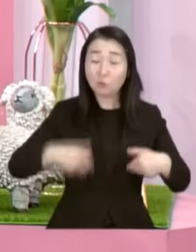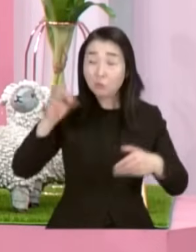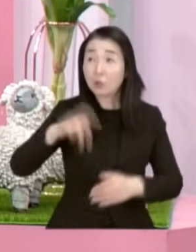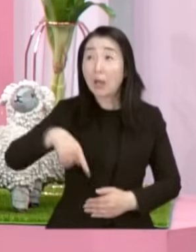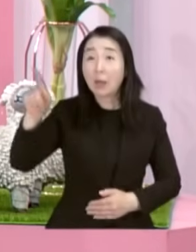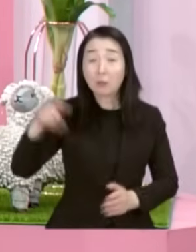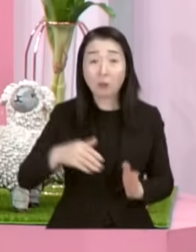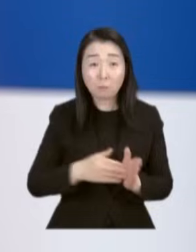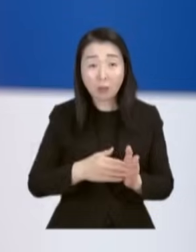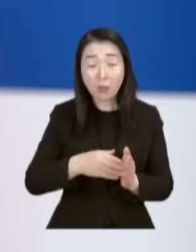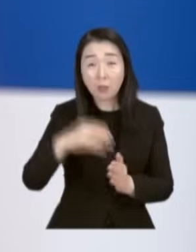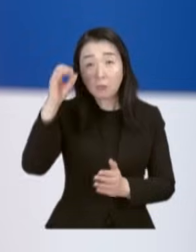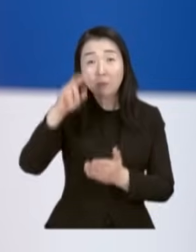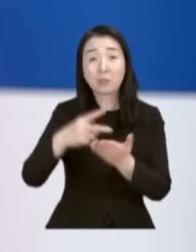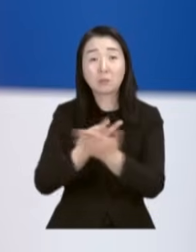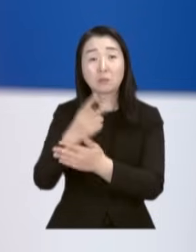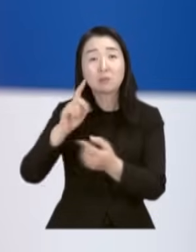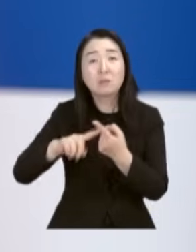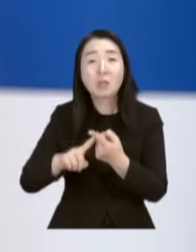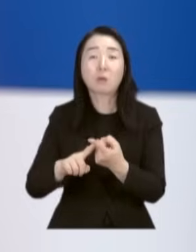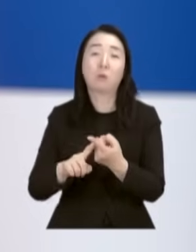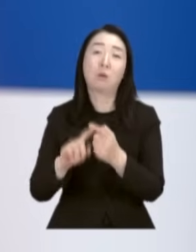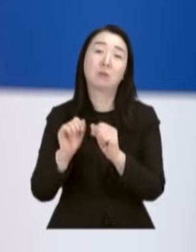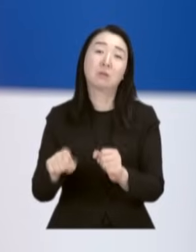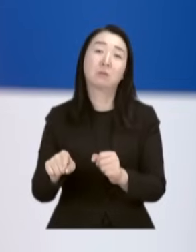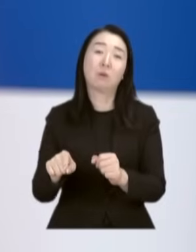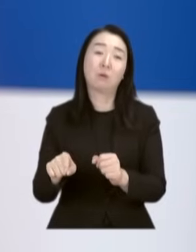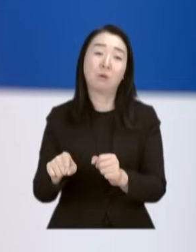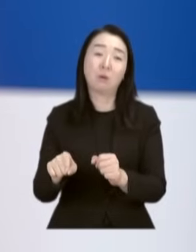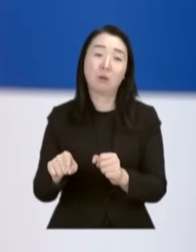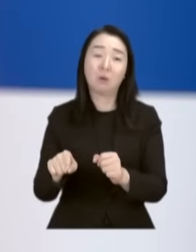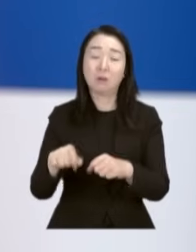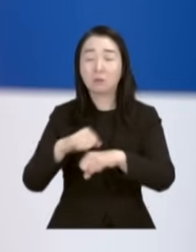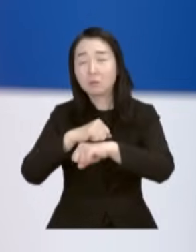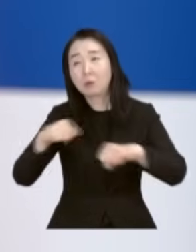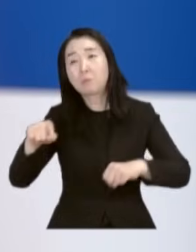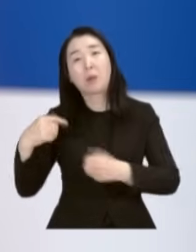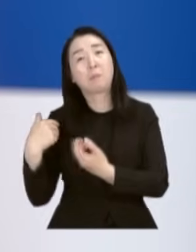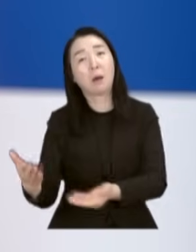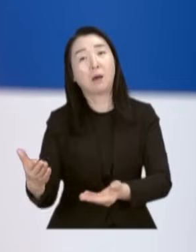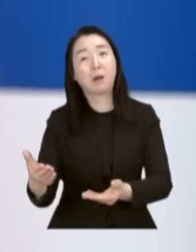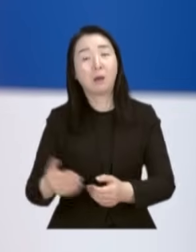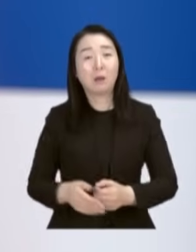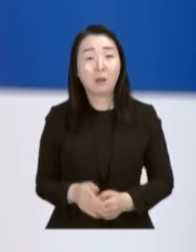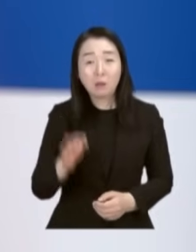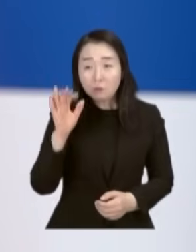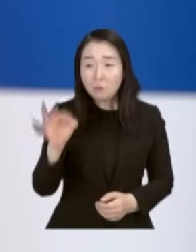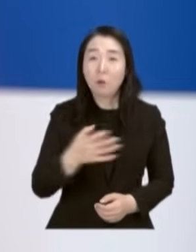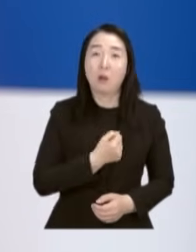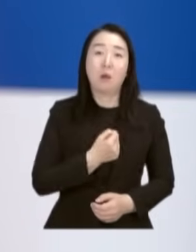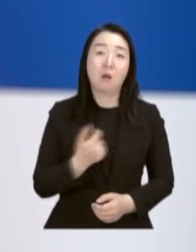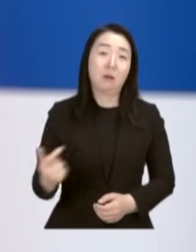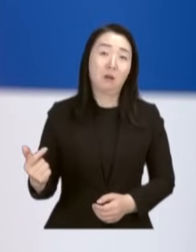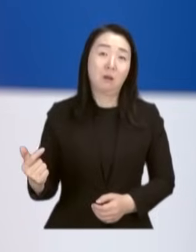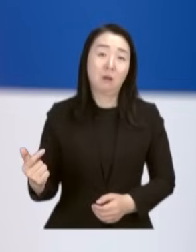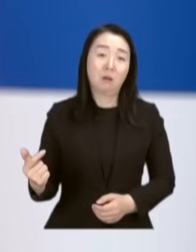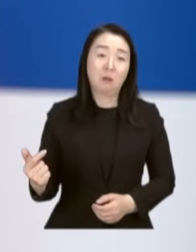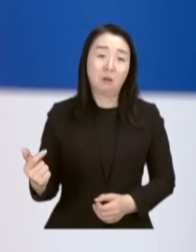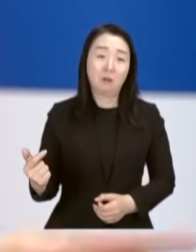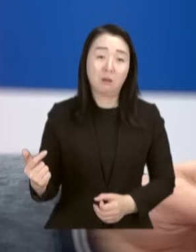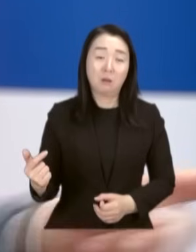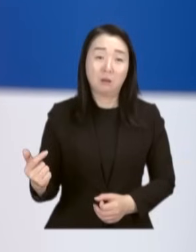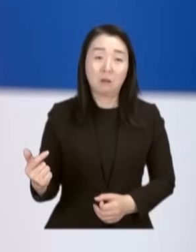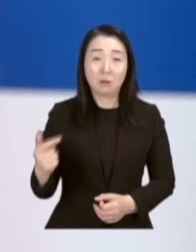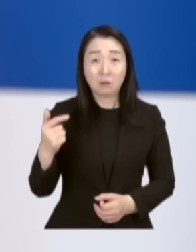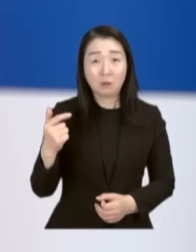춘천 갔다 돌아왔는데 쓰러진 그 자리에 그대로 계신 거예요. 하루 종일 역광장에 방치돼 있었어. 그거 보고 충격받은 거지.